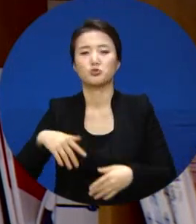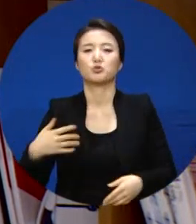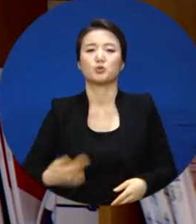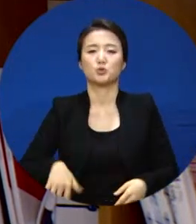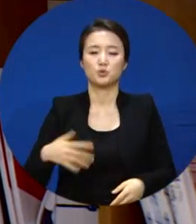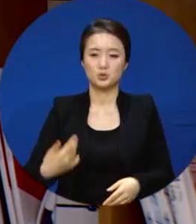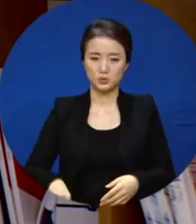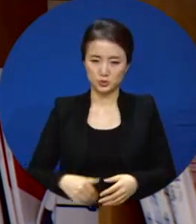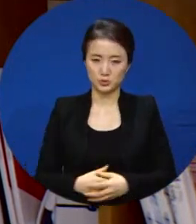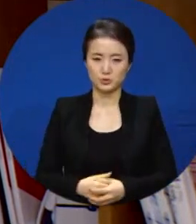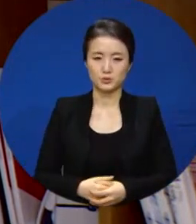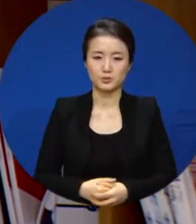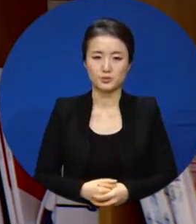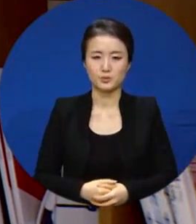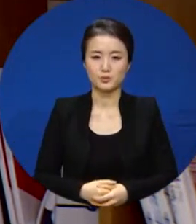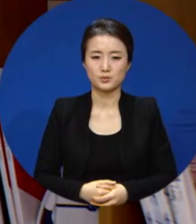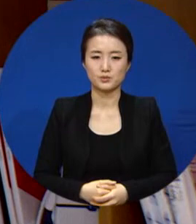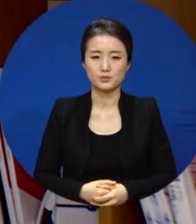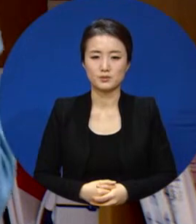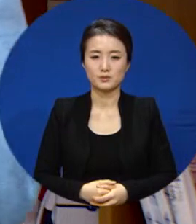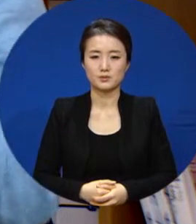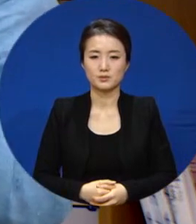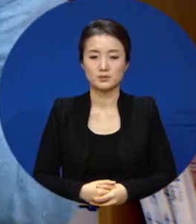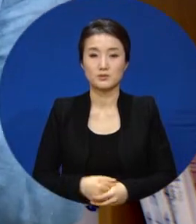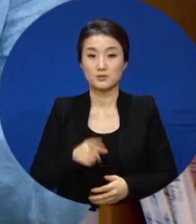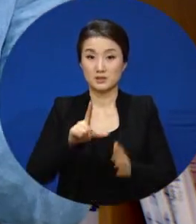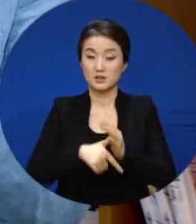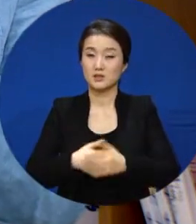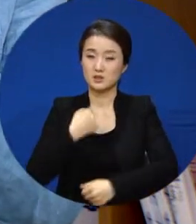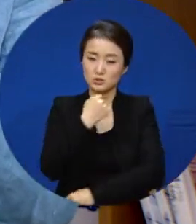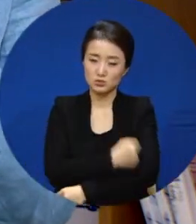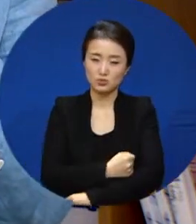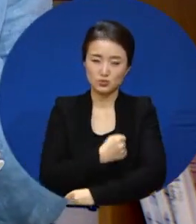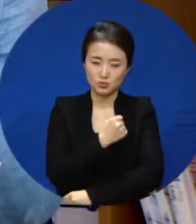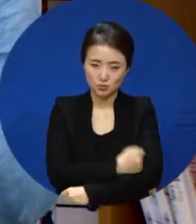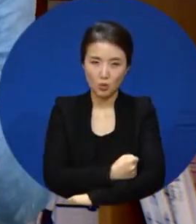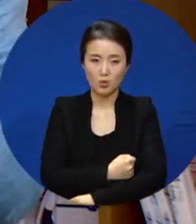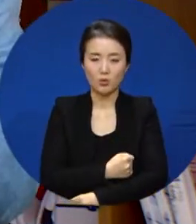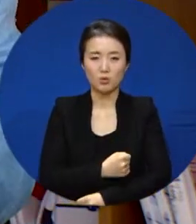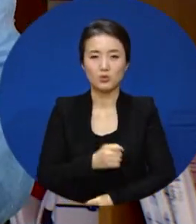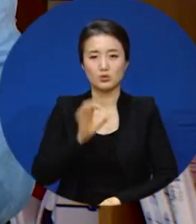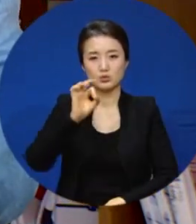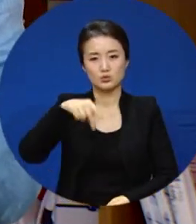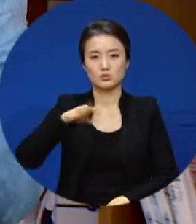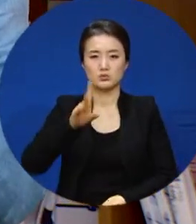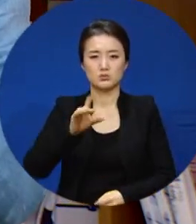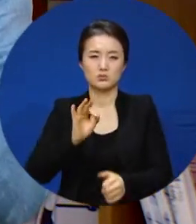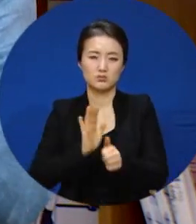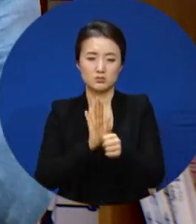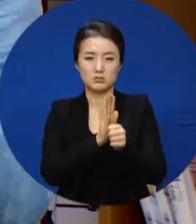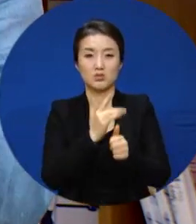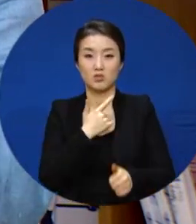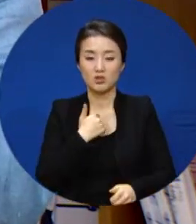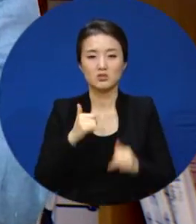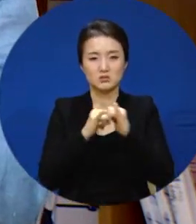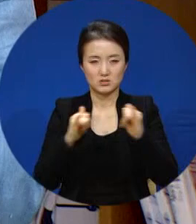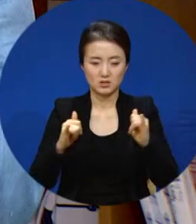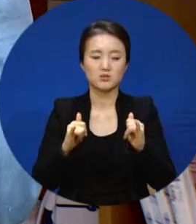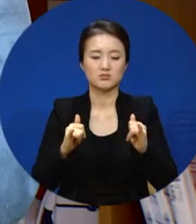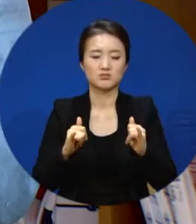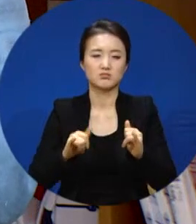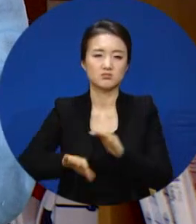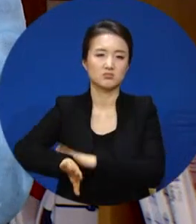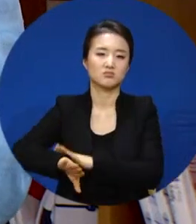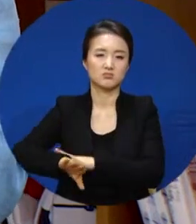중국 왕조 중에 근데 그 엄청난 공을 세웠던 유방을 도왔던 3명의 장군 있어 행정의